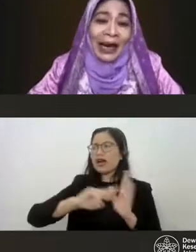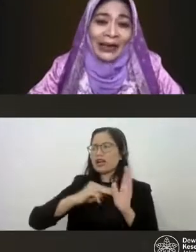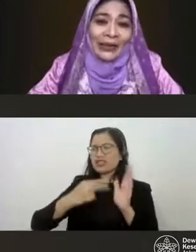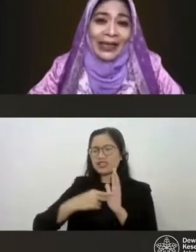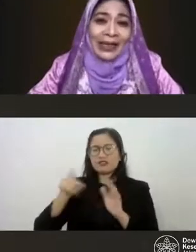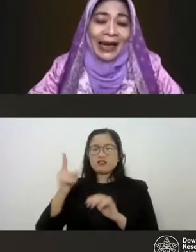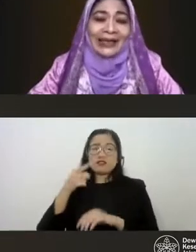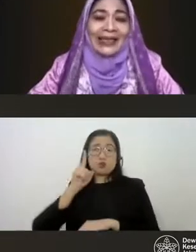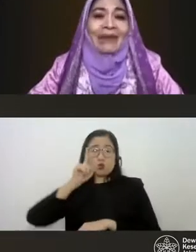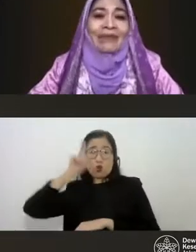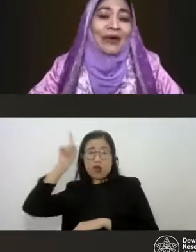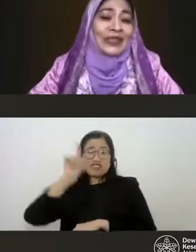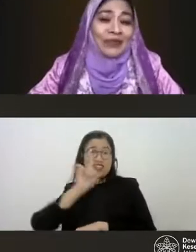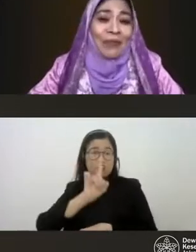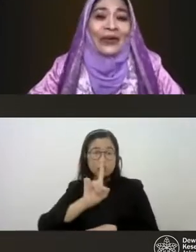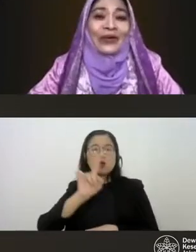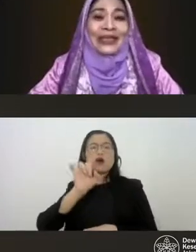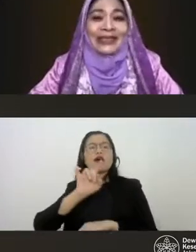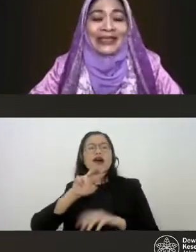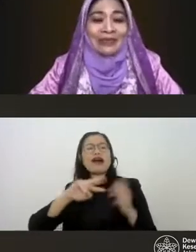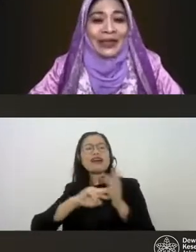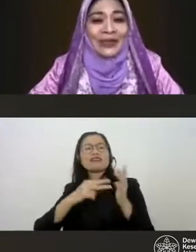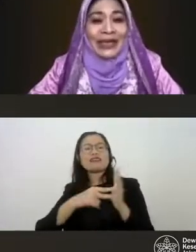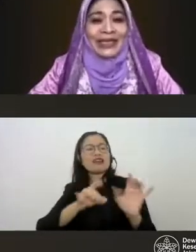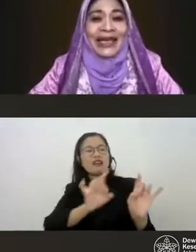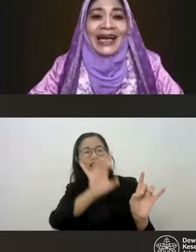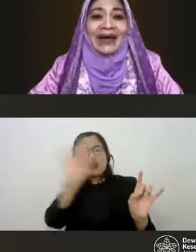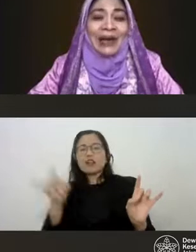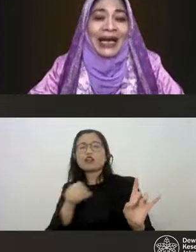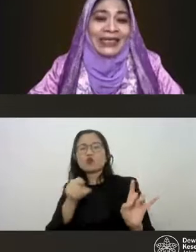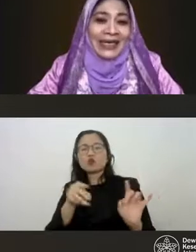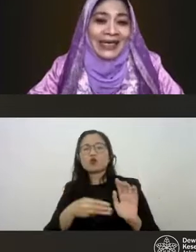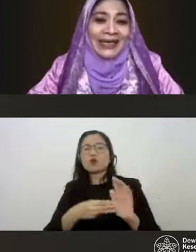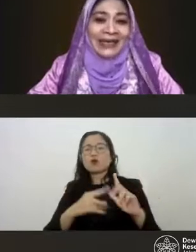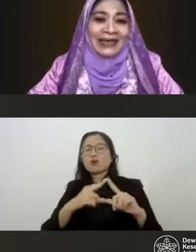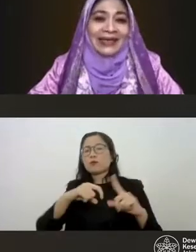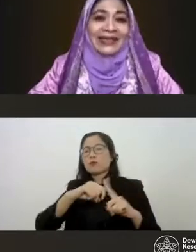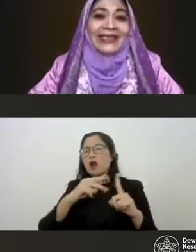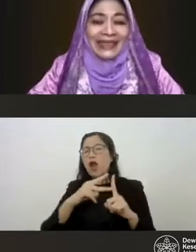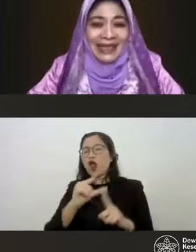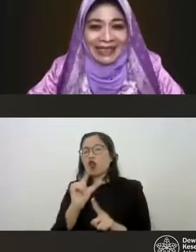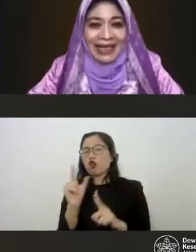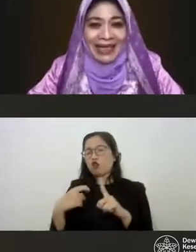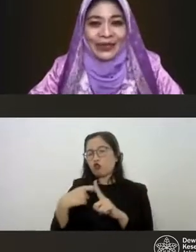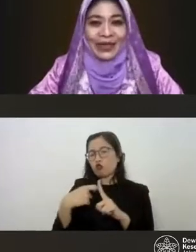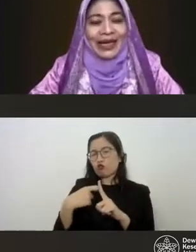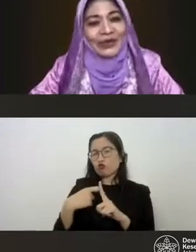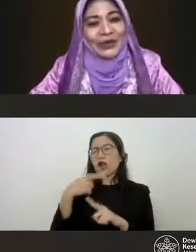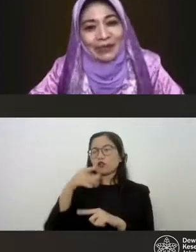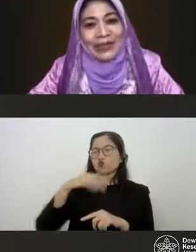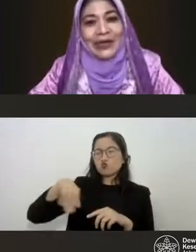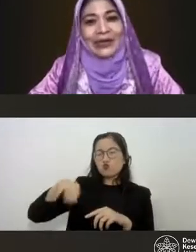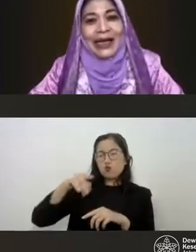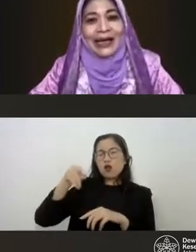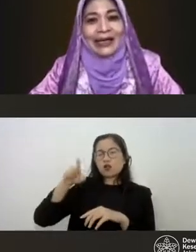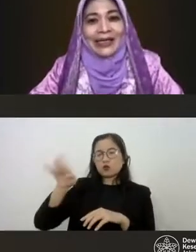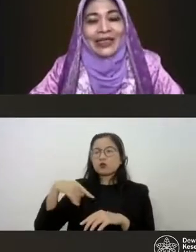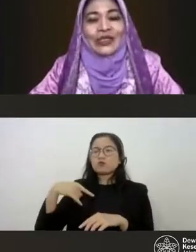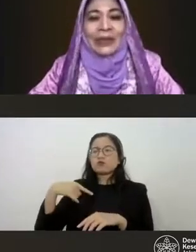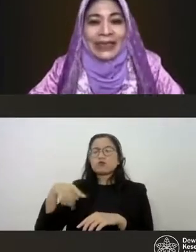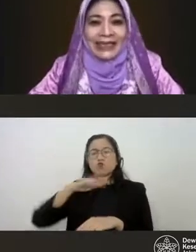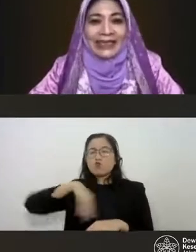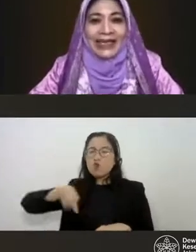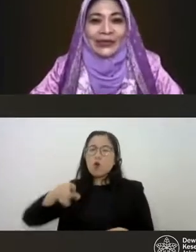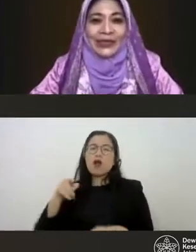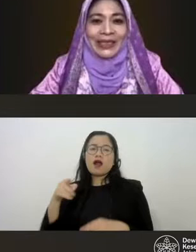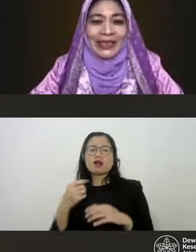semuanya makhluk. Artinya apa? Bahwa semua makhluk yang ciptaan Tuhan-Nya adalah berasal dari zat yang satu. Karena itu kita bersaudara,